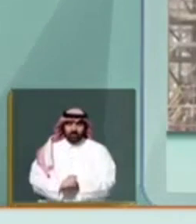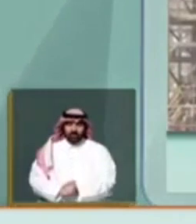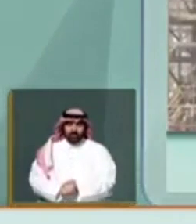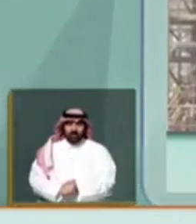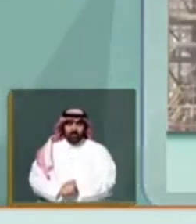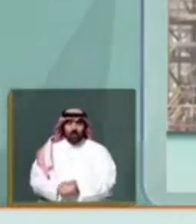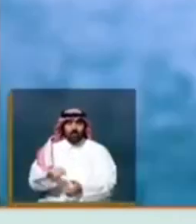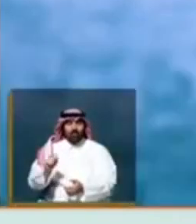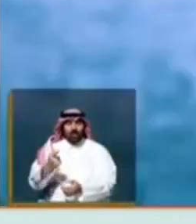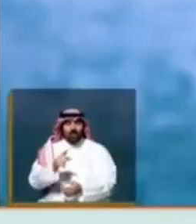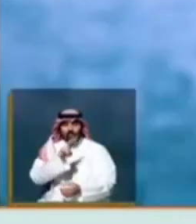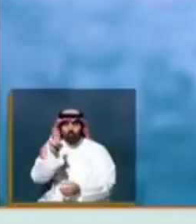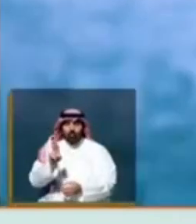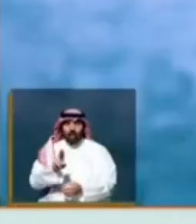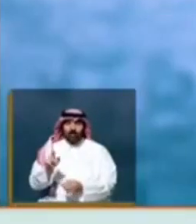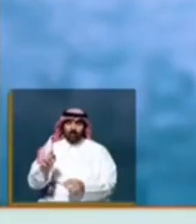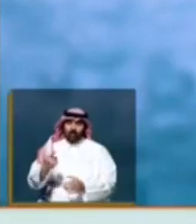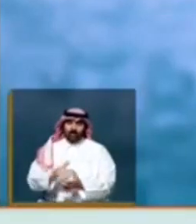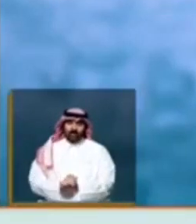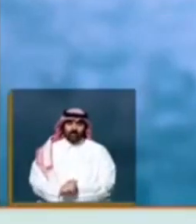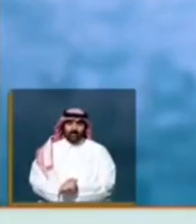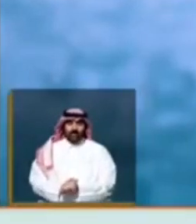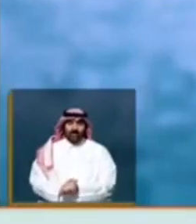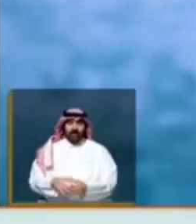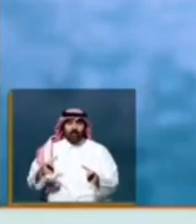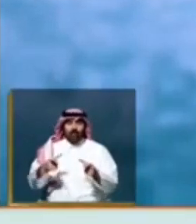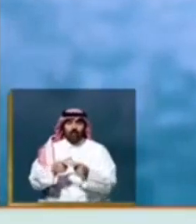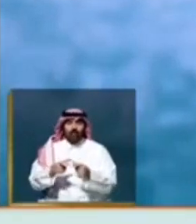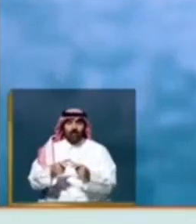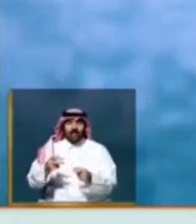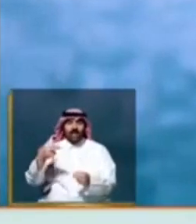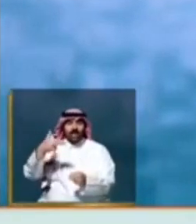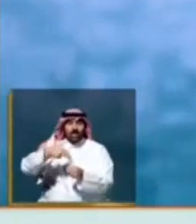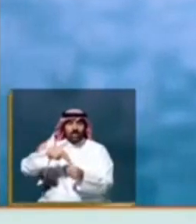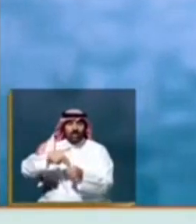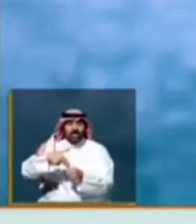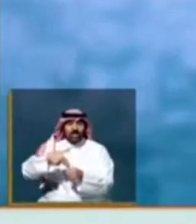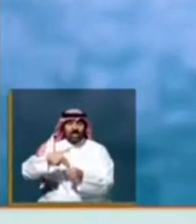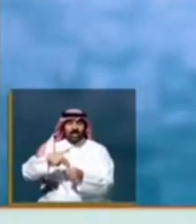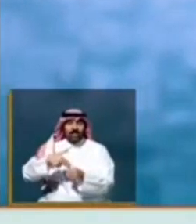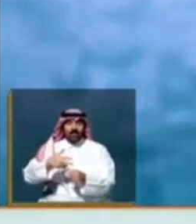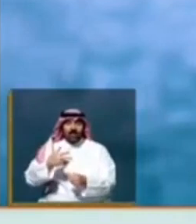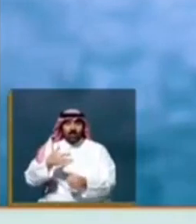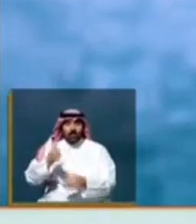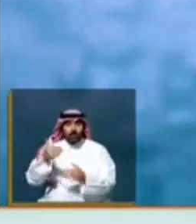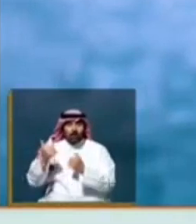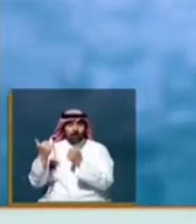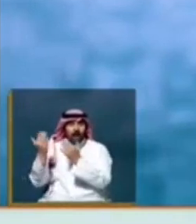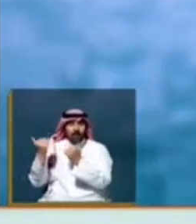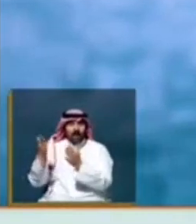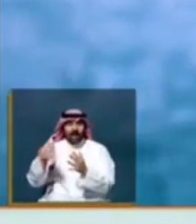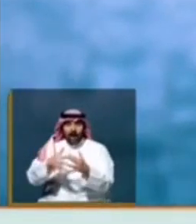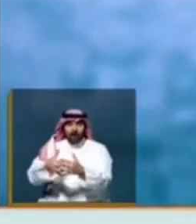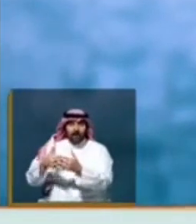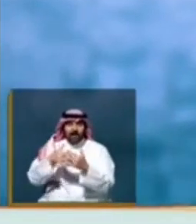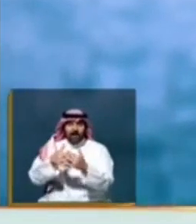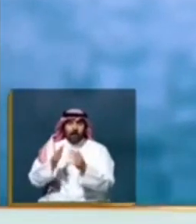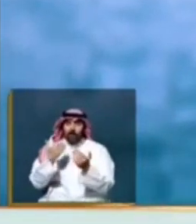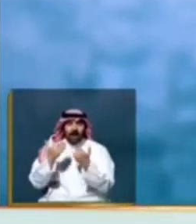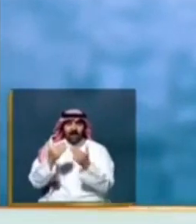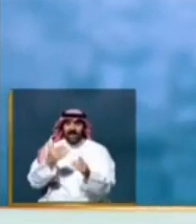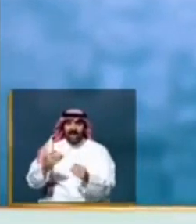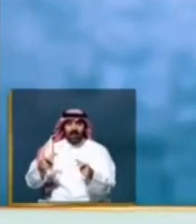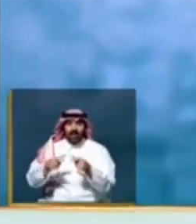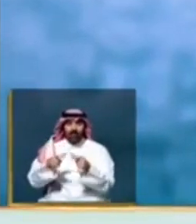فضل، في عجالة نعلم أن مجموعة أوبك وأيضا أوبك بلس الولايات المتحدة خارج هذه المجموعة، هل سنشاهد